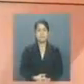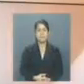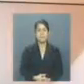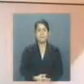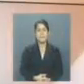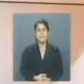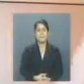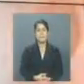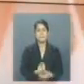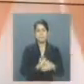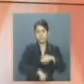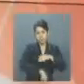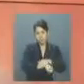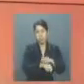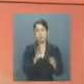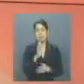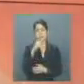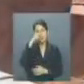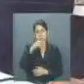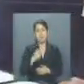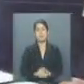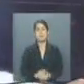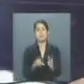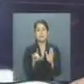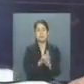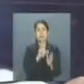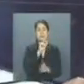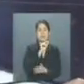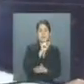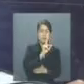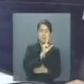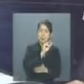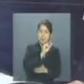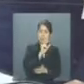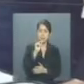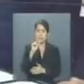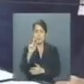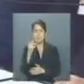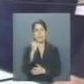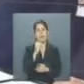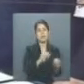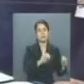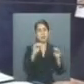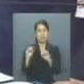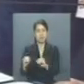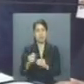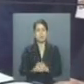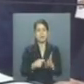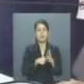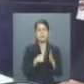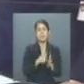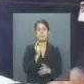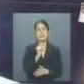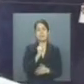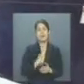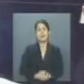อลสปอนเซอร์ไทยพรีเมียร์ลีกนะครับนัดสิ้นปีวันที่30และ31ธันวาคมอาจจะต้องเลื่อนการแข่งขันออกไปนะครับโดยเหตุผลที่มาจากผู้ตั